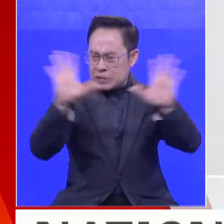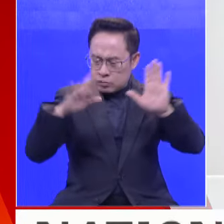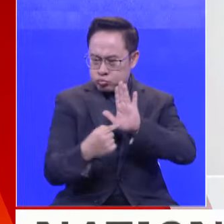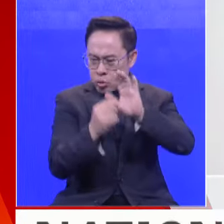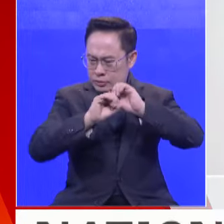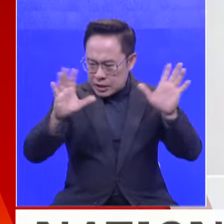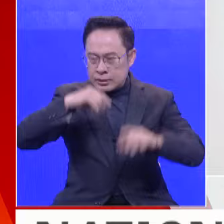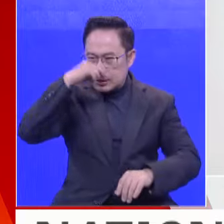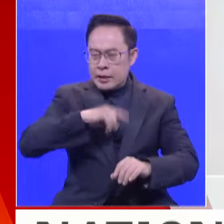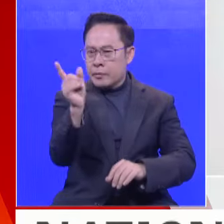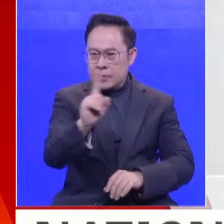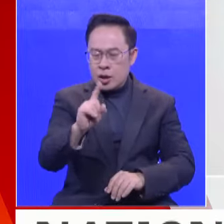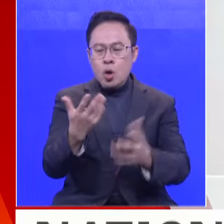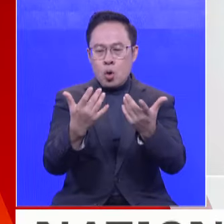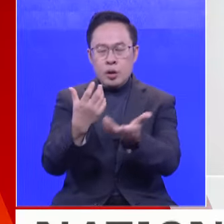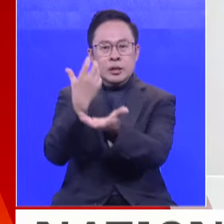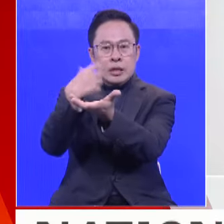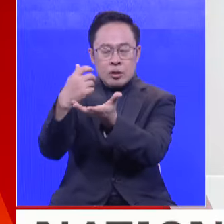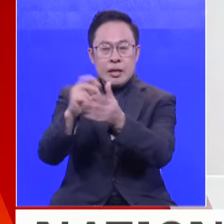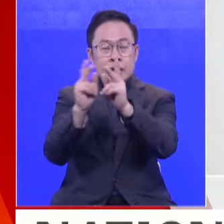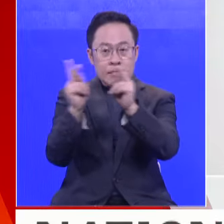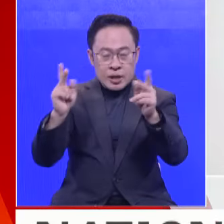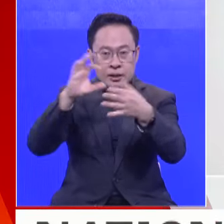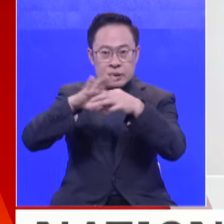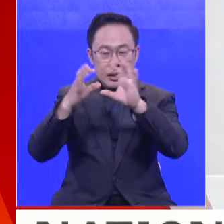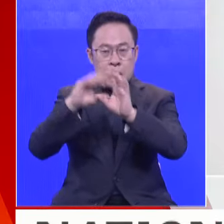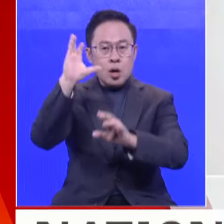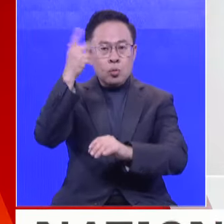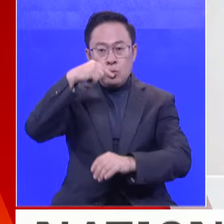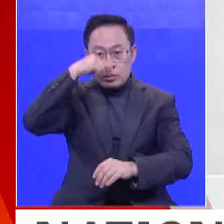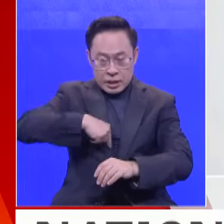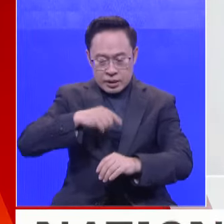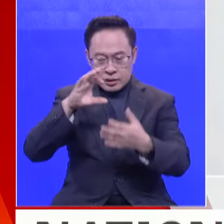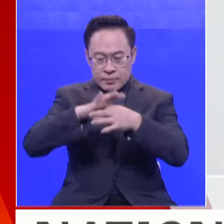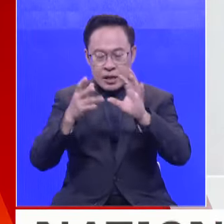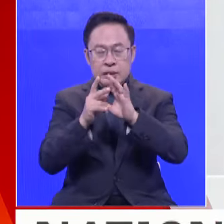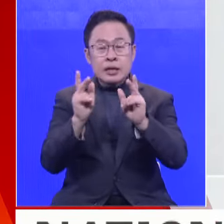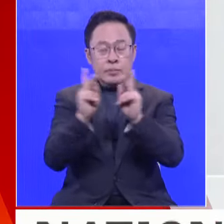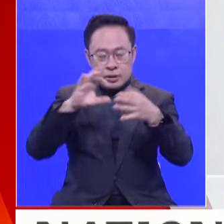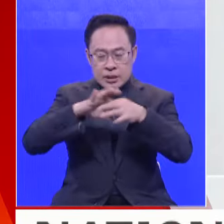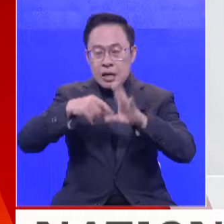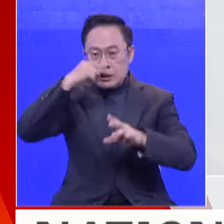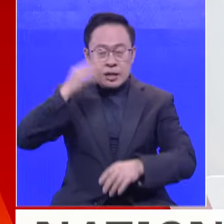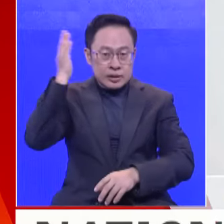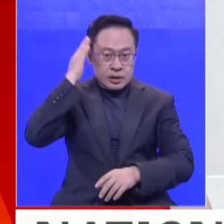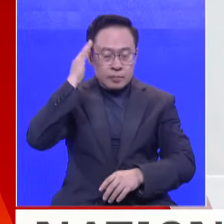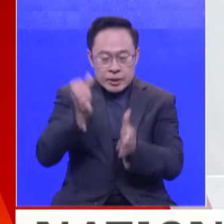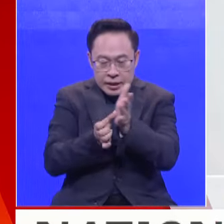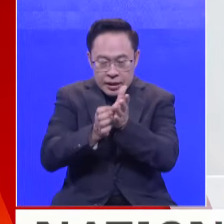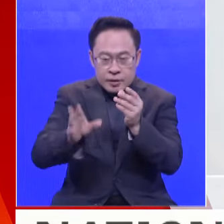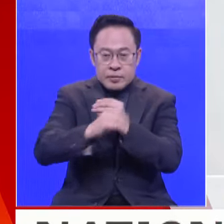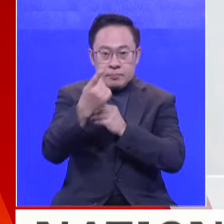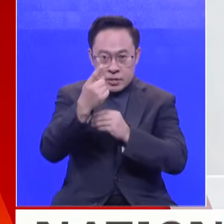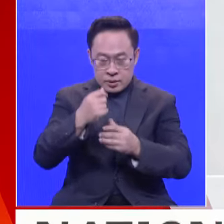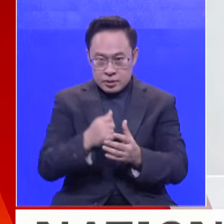ยเดี๋ยวจะไปเรียนเลขาธิการคณะกรรมการโอลิมปิกให้รับทราบว่าก็วิจารณ์กันแบบนี้แล้วจะปรับอะไรกันได้บ้างก็อันนี้ก็ต้องปล่อย